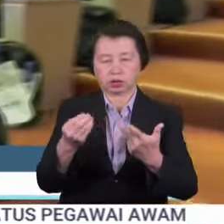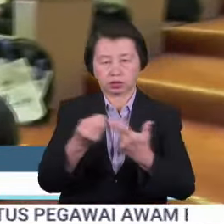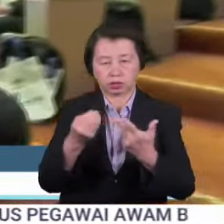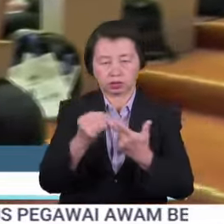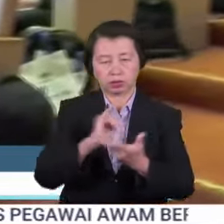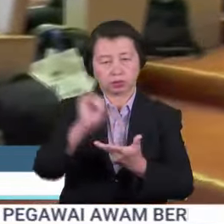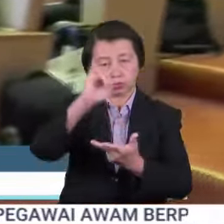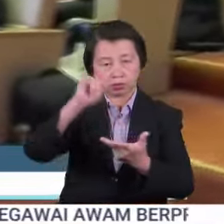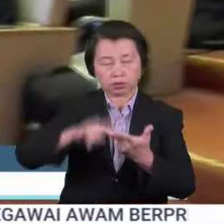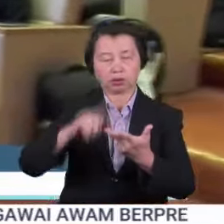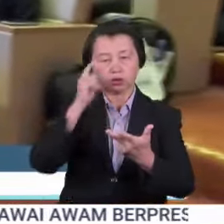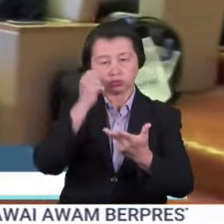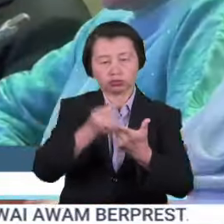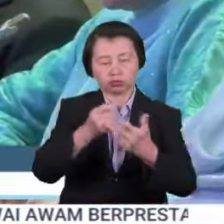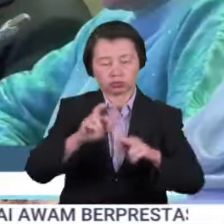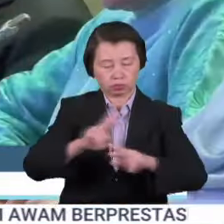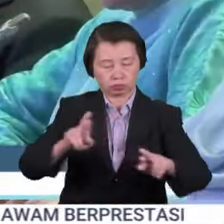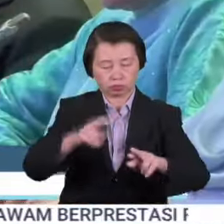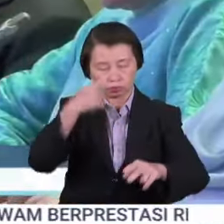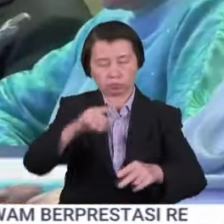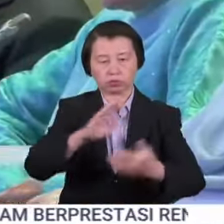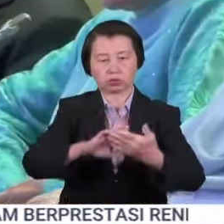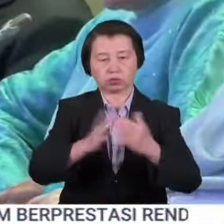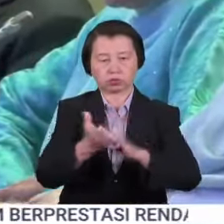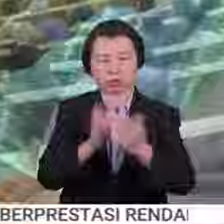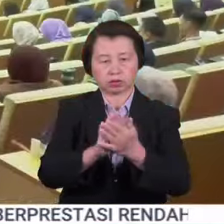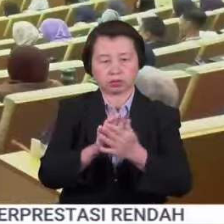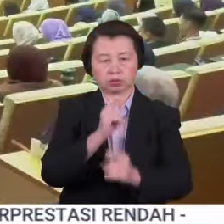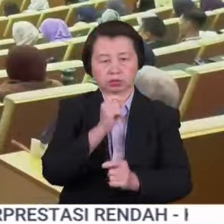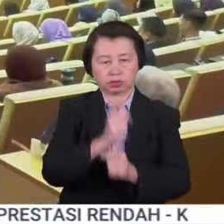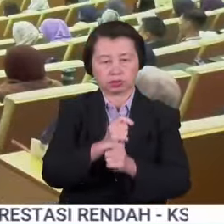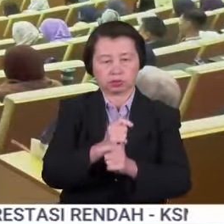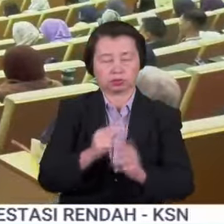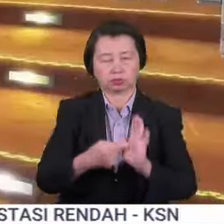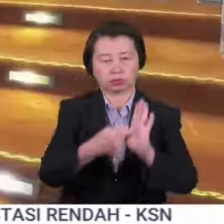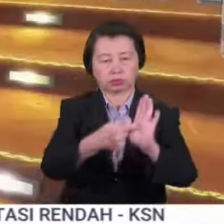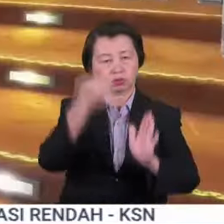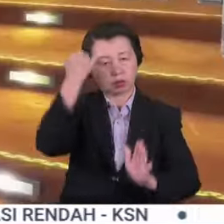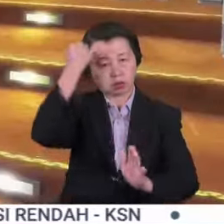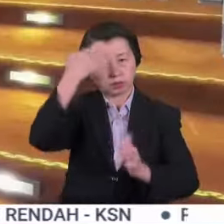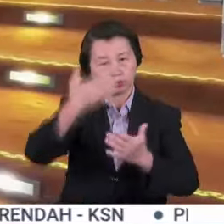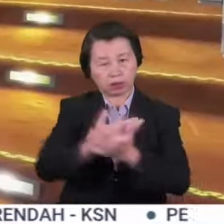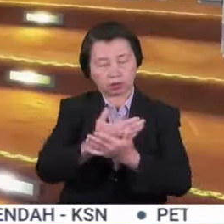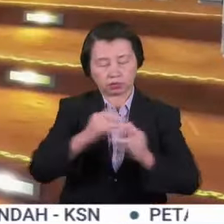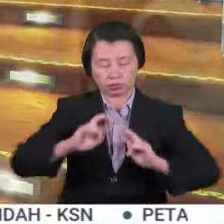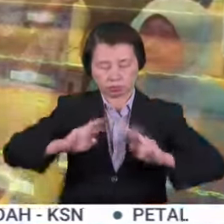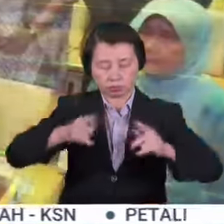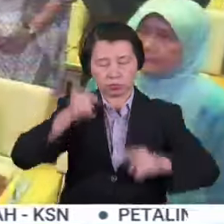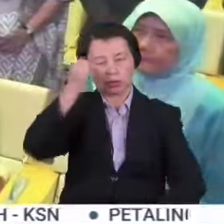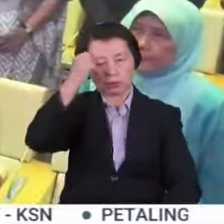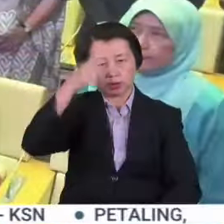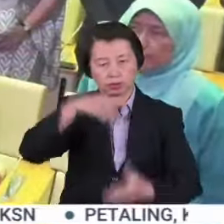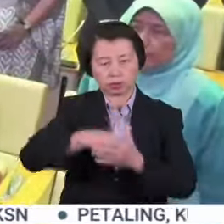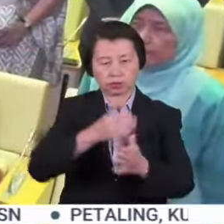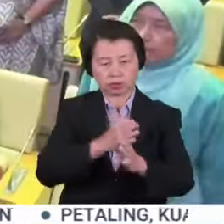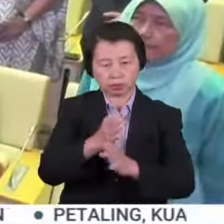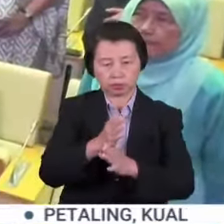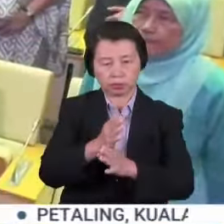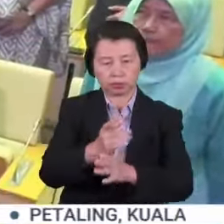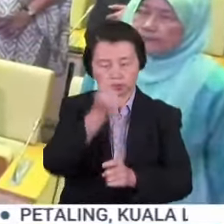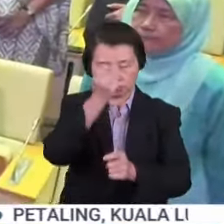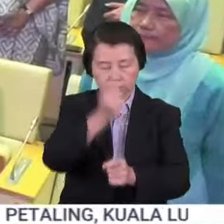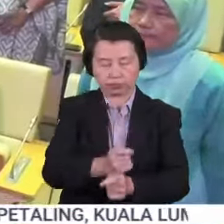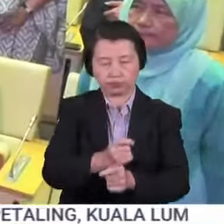ini bertujuan menyediakan platform buat komuniti statistik, mengetengahkan idea baharu dan meningkatkan pemahaman dalam bidang